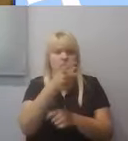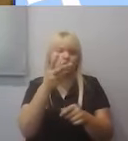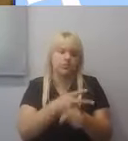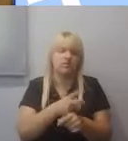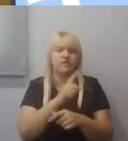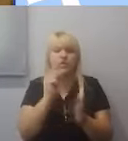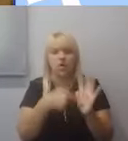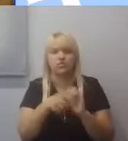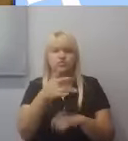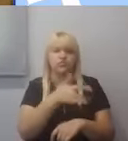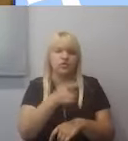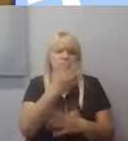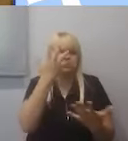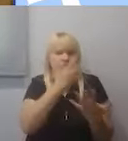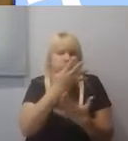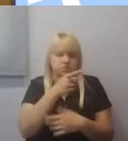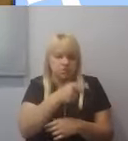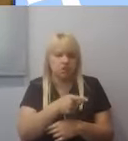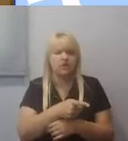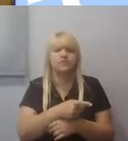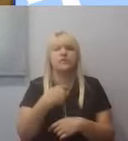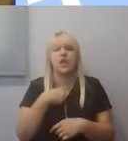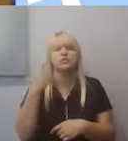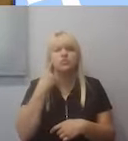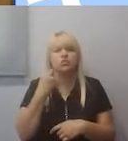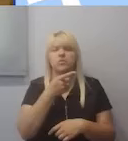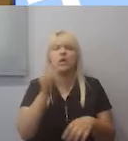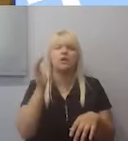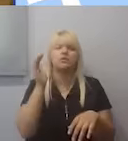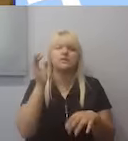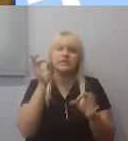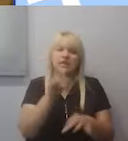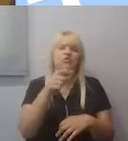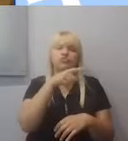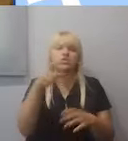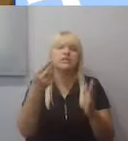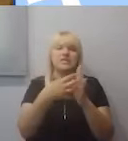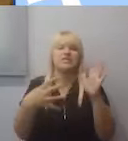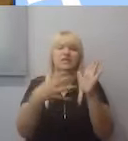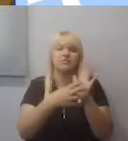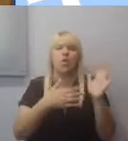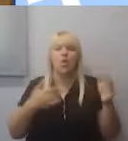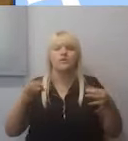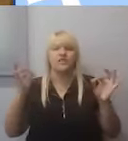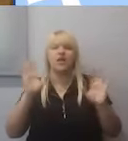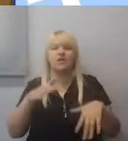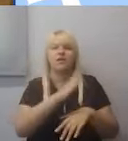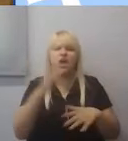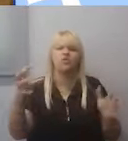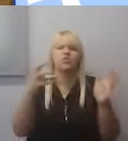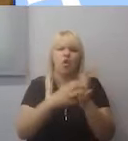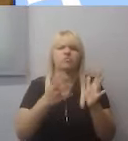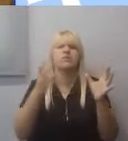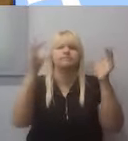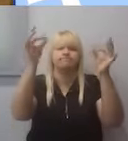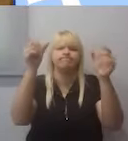varētu mulcināt ē es domāju ka tieši tās zīmes ir svarīgas lai pie katra objekta viņas būtu jo tas arī